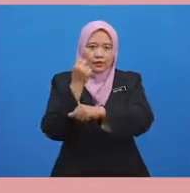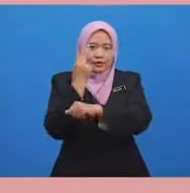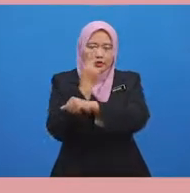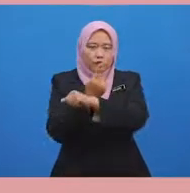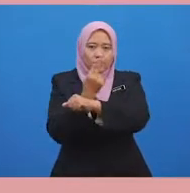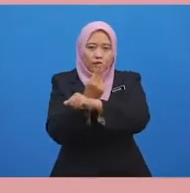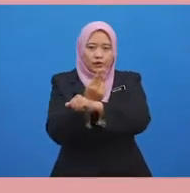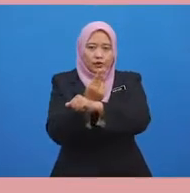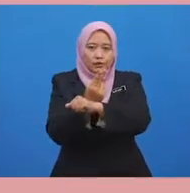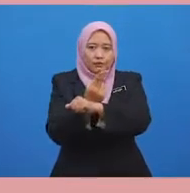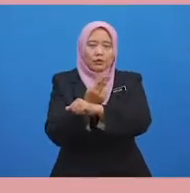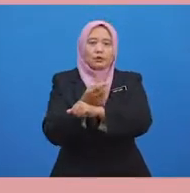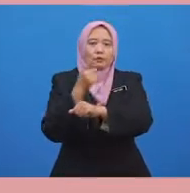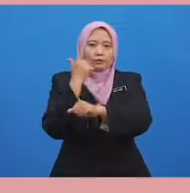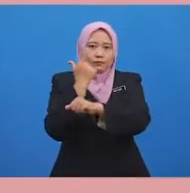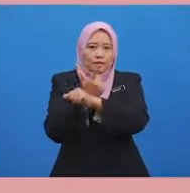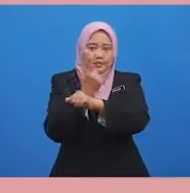Bolehkan murid-murid?